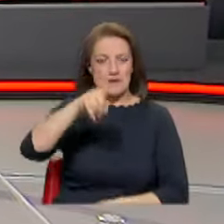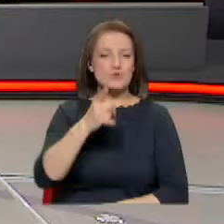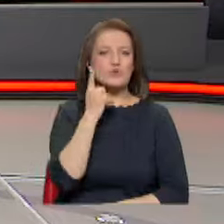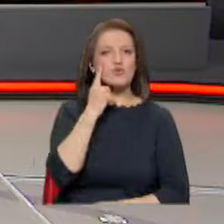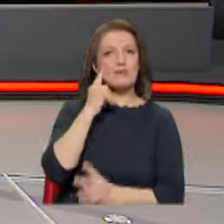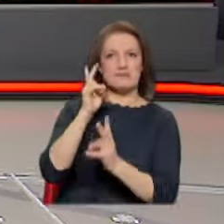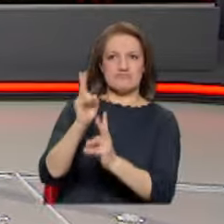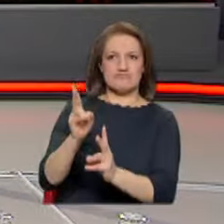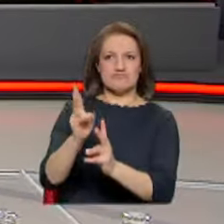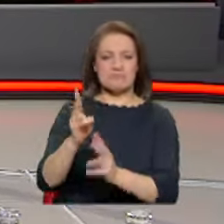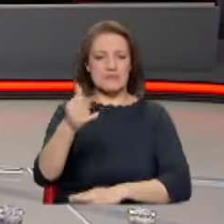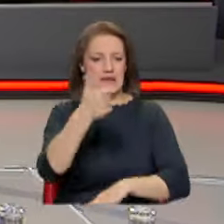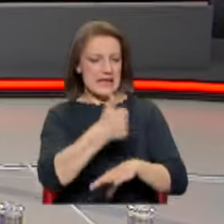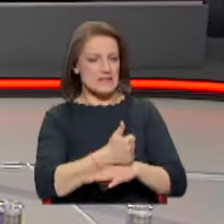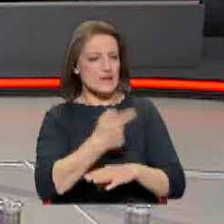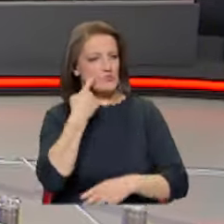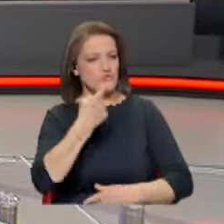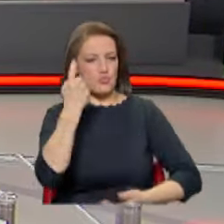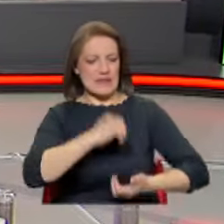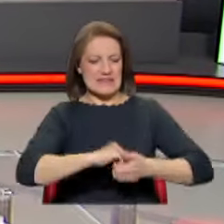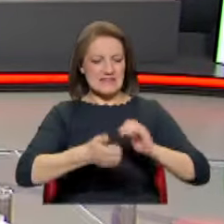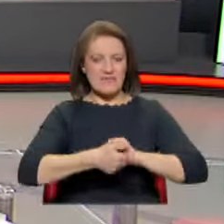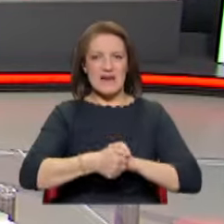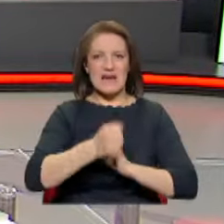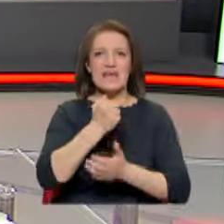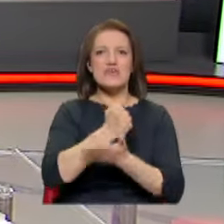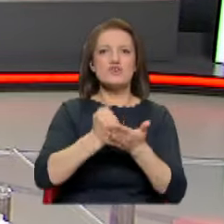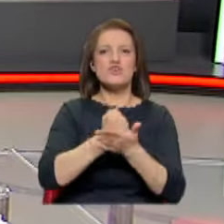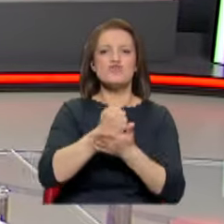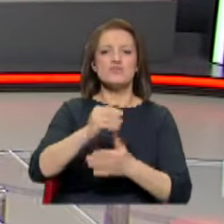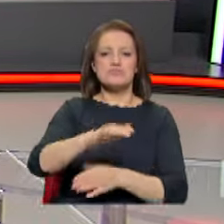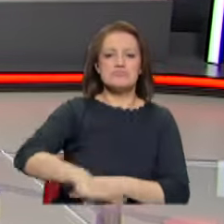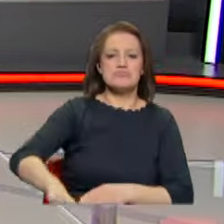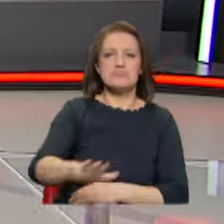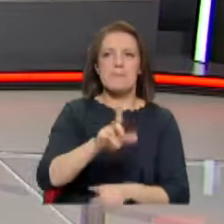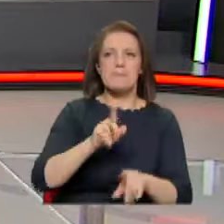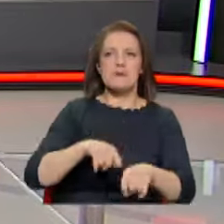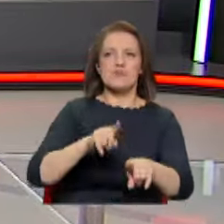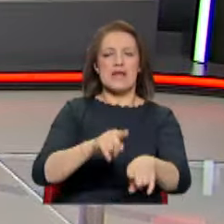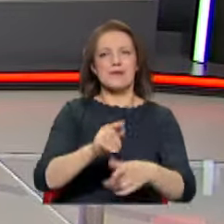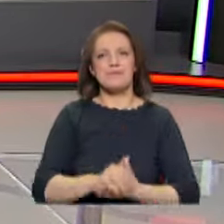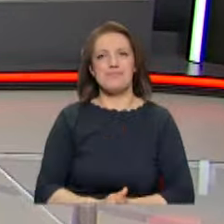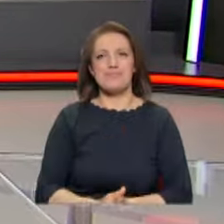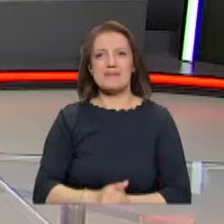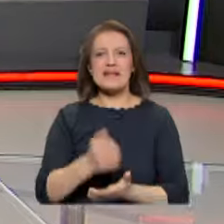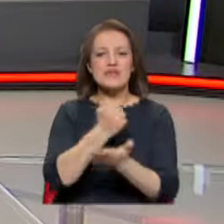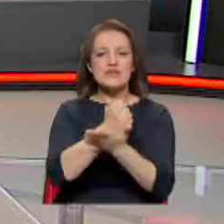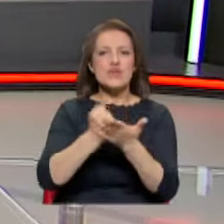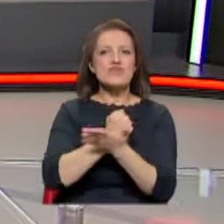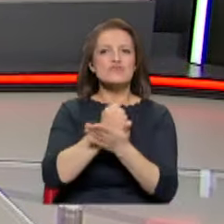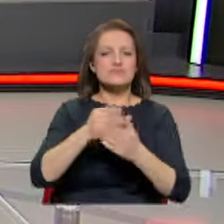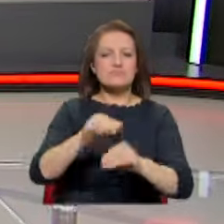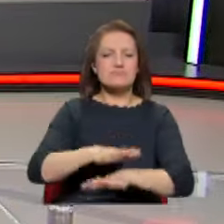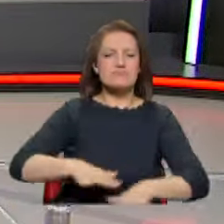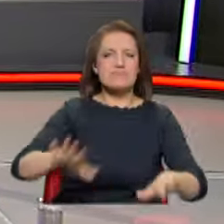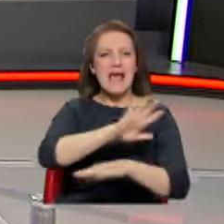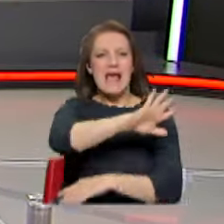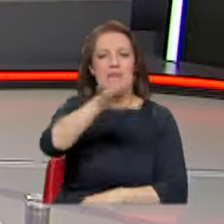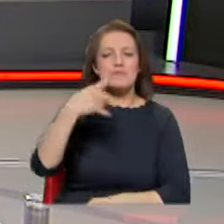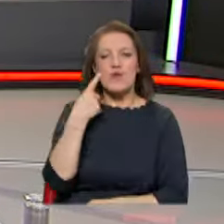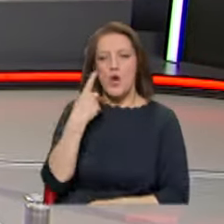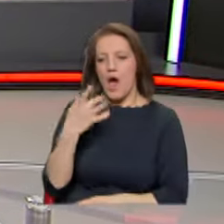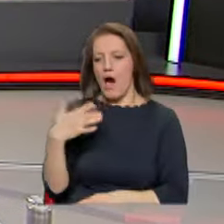hükümeti, iktidar, Cumhur İttifakı Yeşil Vadi'nin peşinde. Yeşil Vadi'nin peşinde. Yeşil Vadi hepimize göre